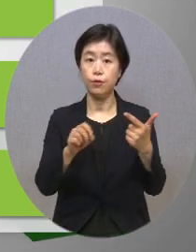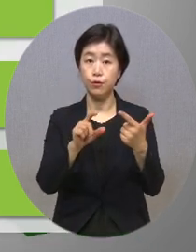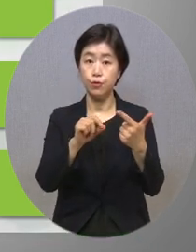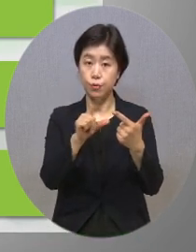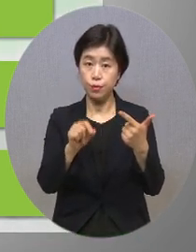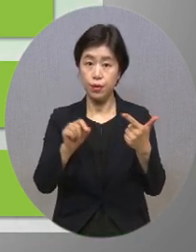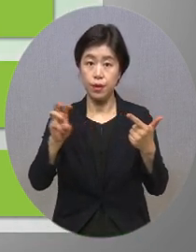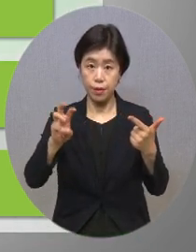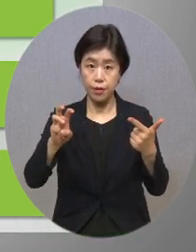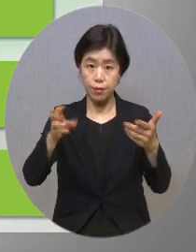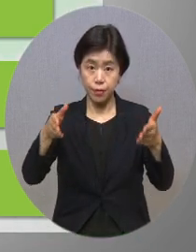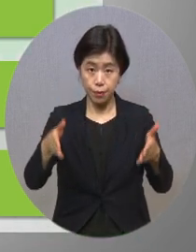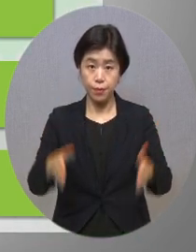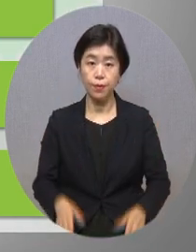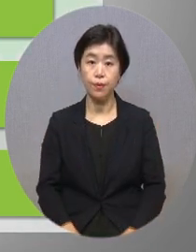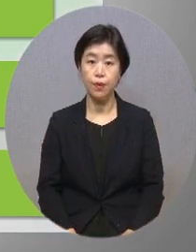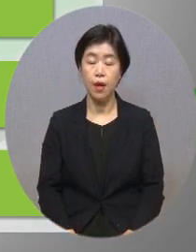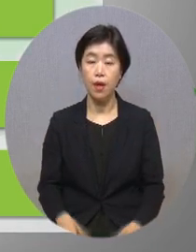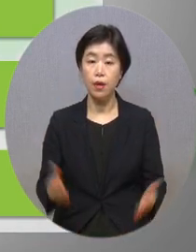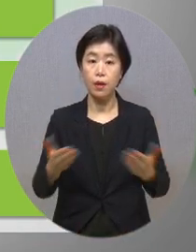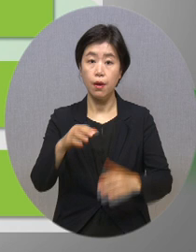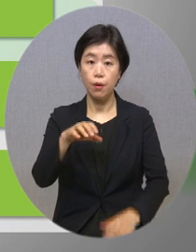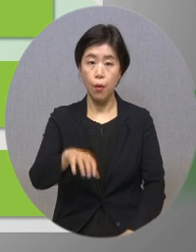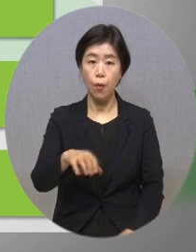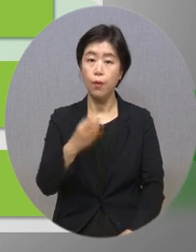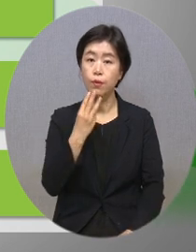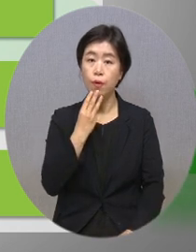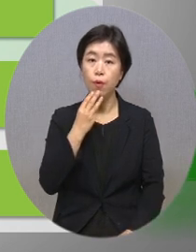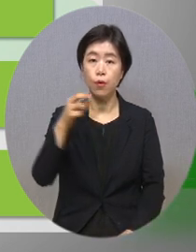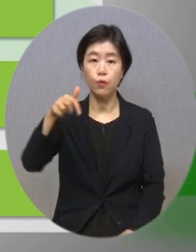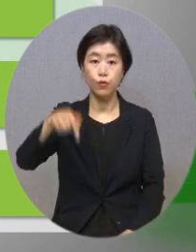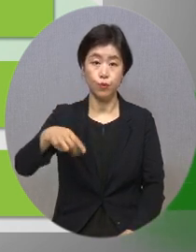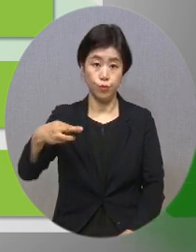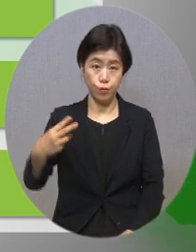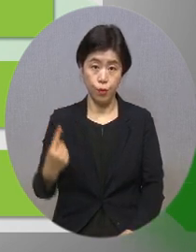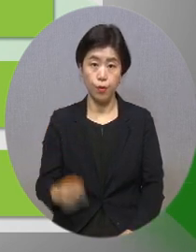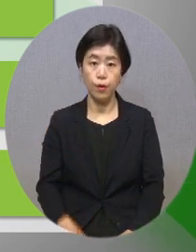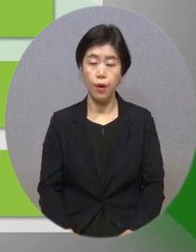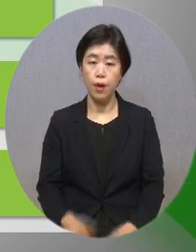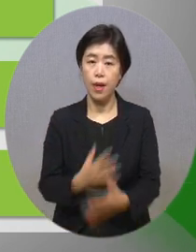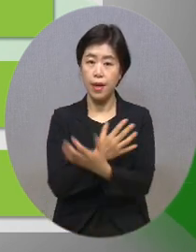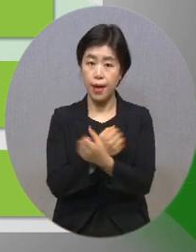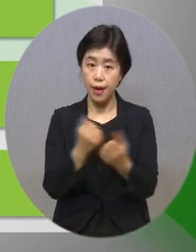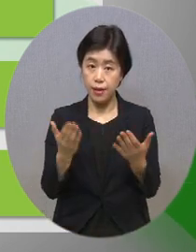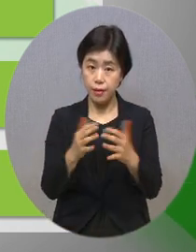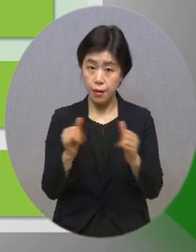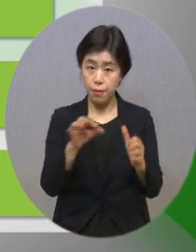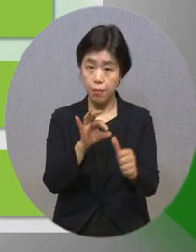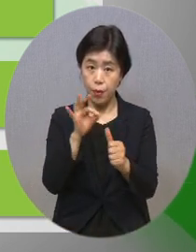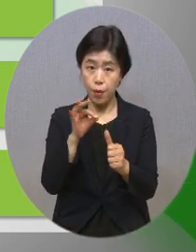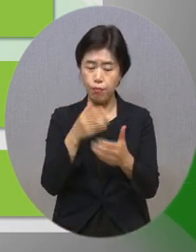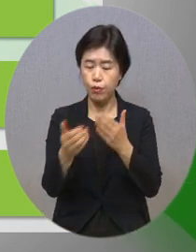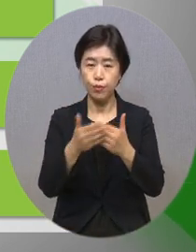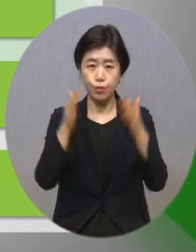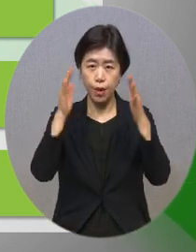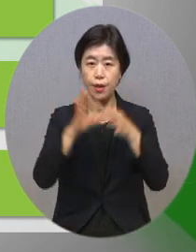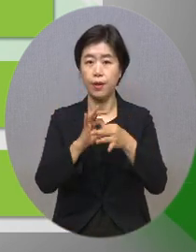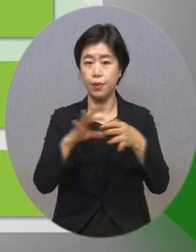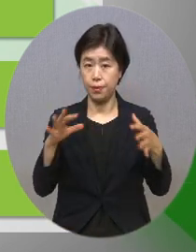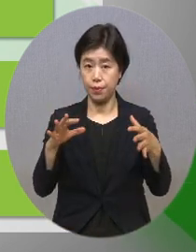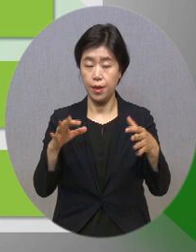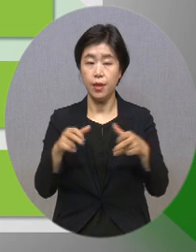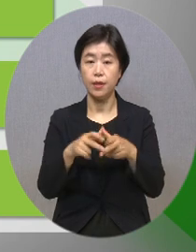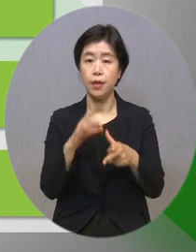근무지는 서울특별시 구로구입니다. 경력과 학력은 무관하며 계약직을 채용합니다. 장애인만